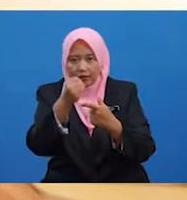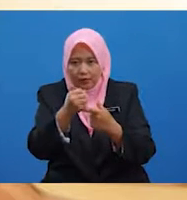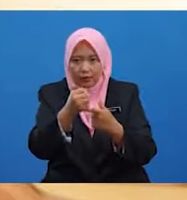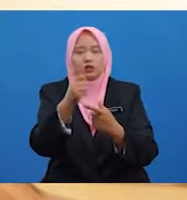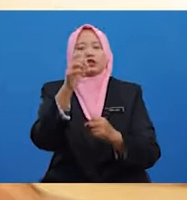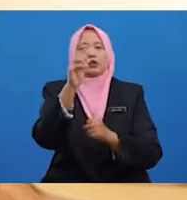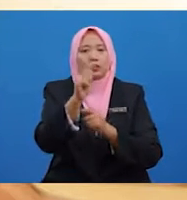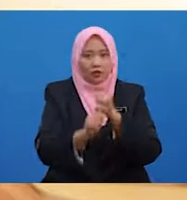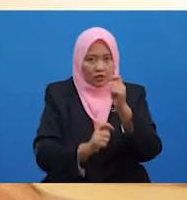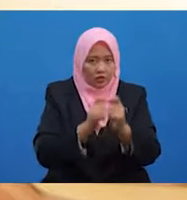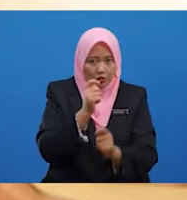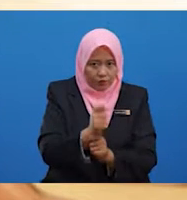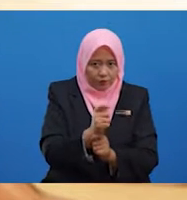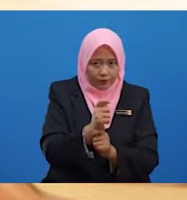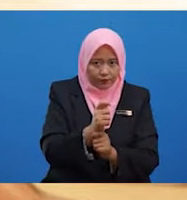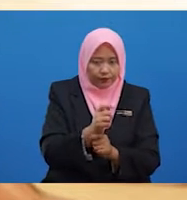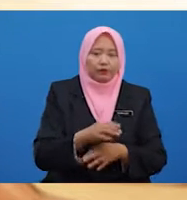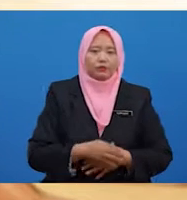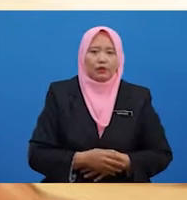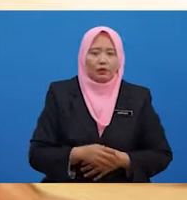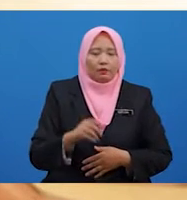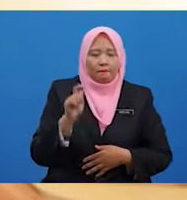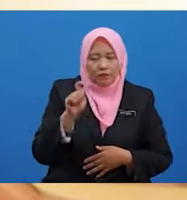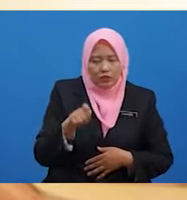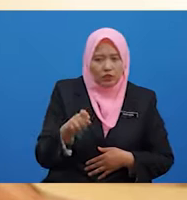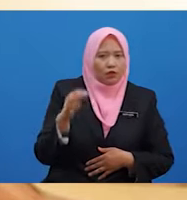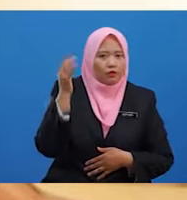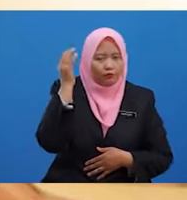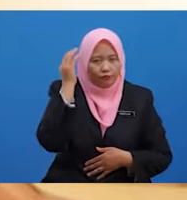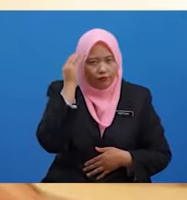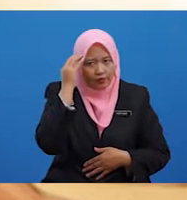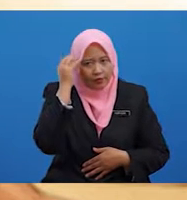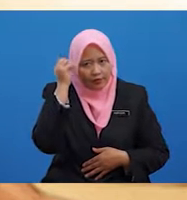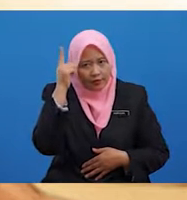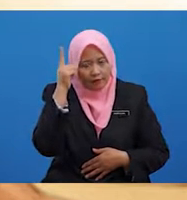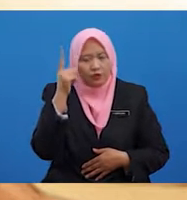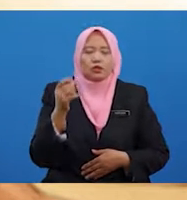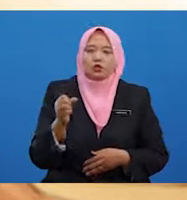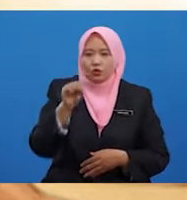dahulu sebelum membuat analisis perbandingan data.